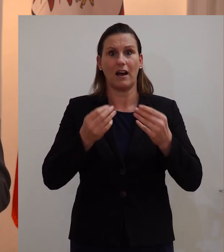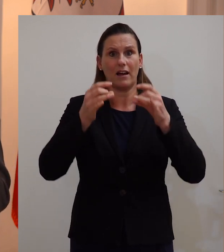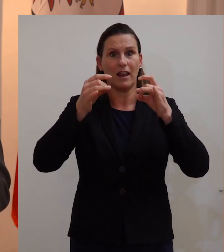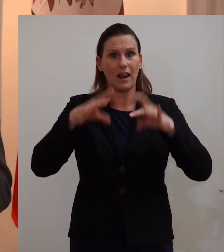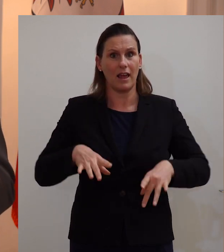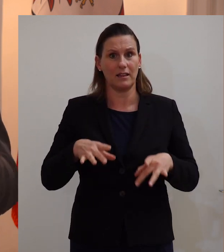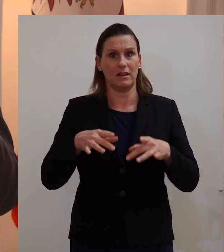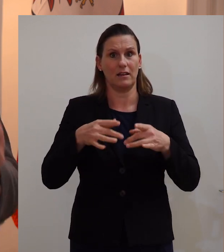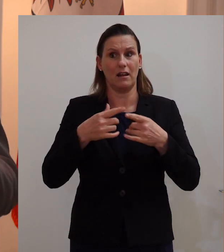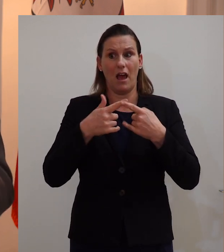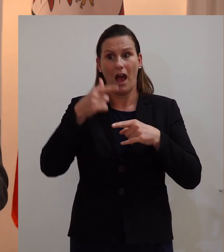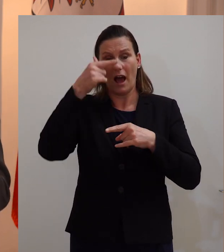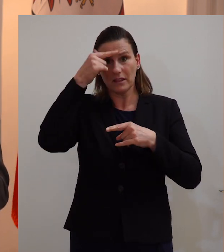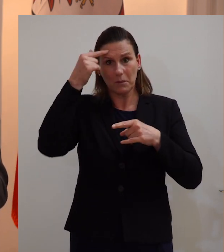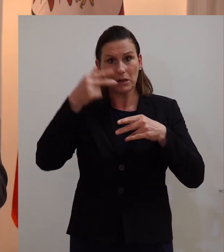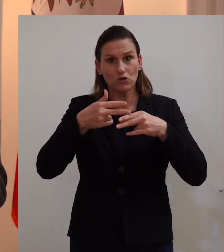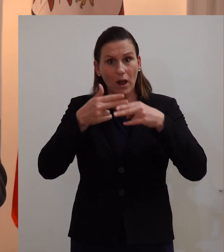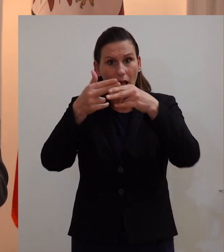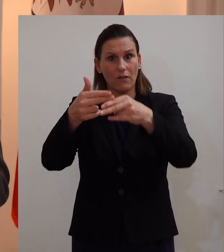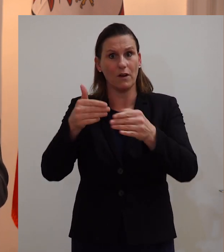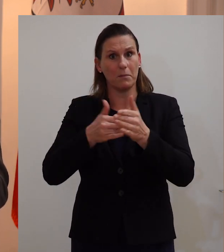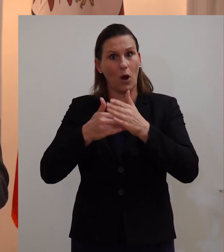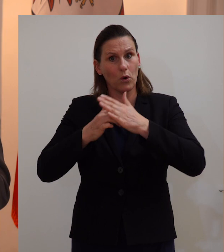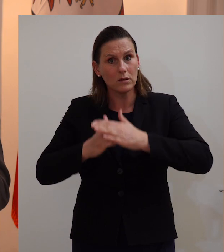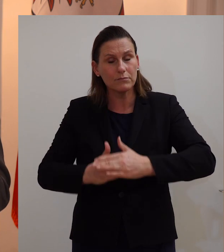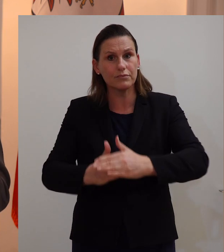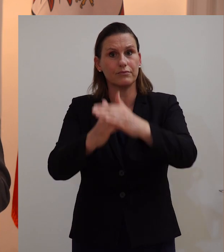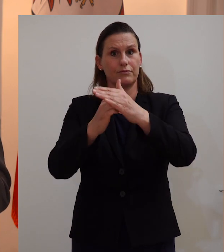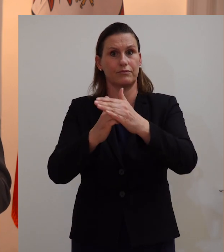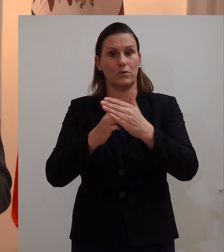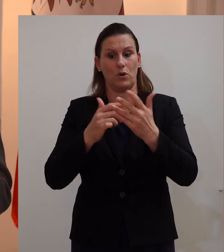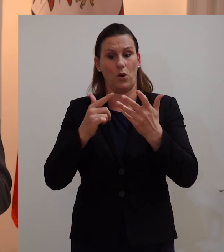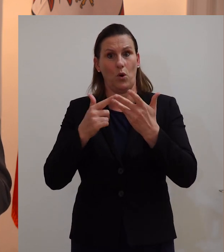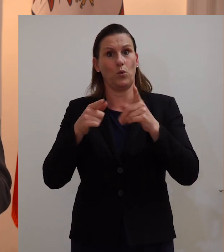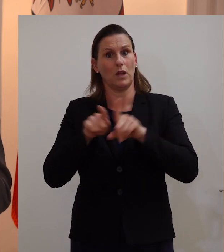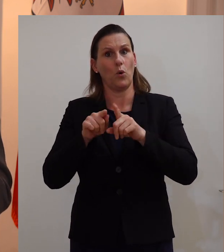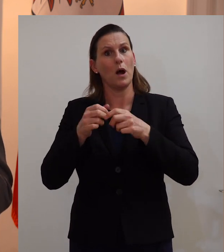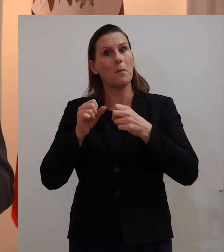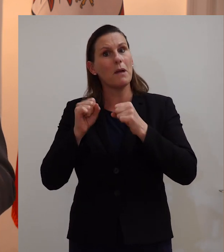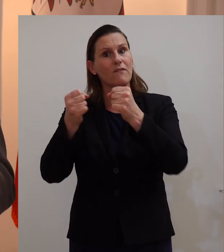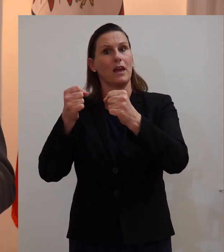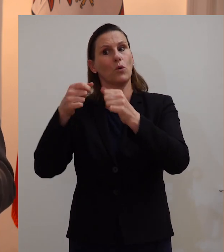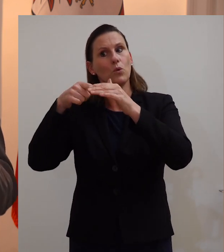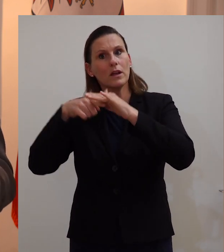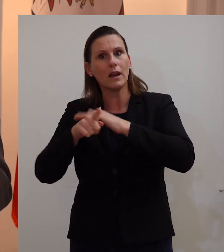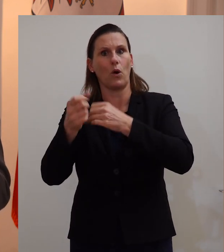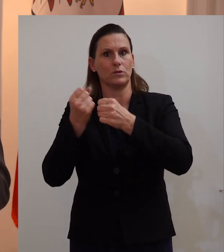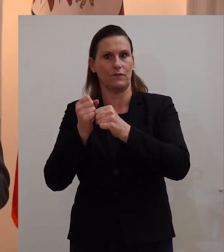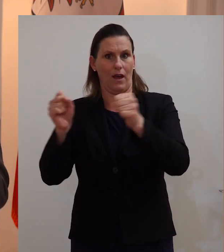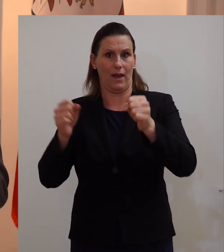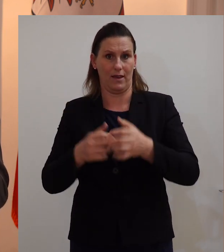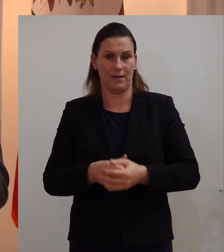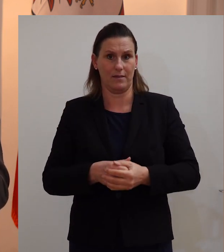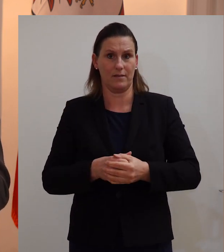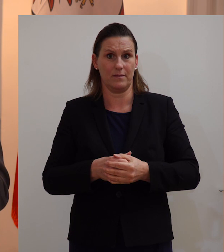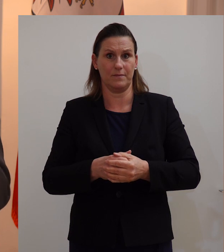zu helfen, die auf Hilfe angewiesen sind, sowie zur Bewegung im Freien. Wenn Sie spazieren gehen,